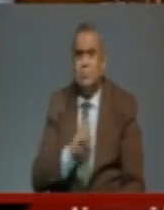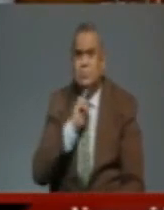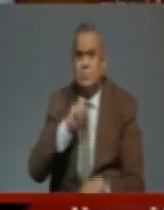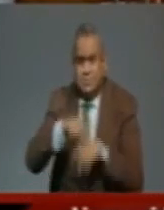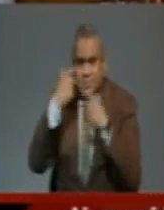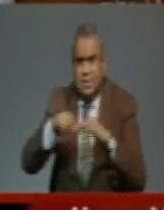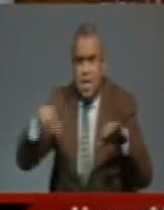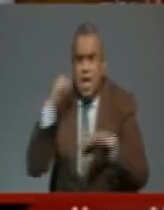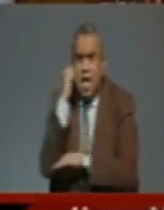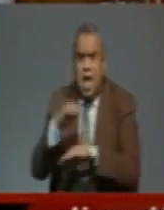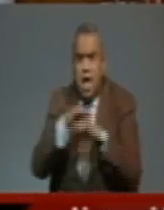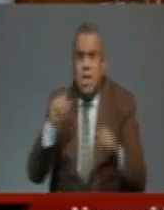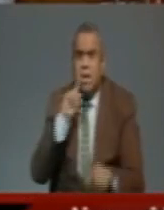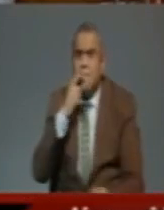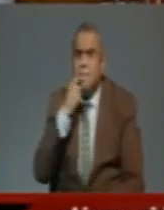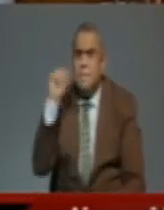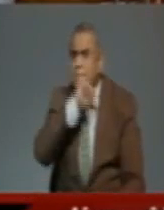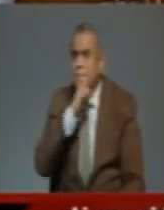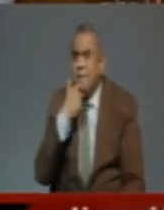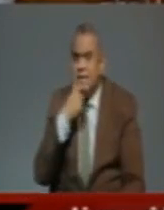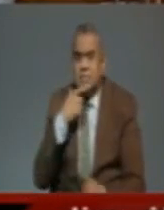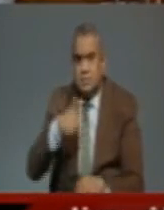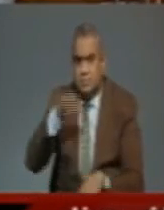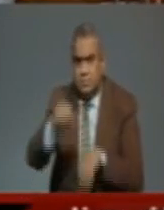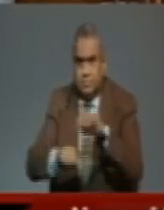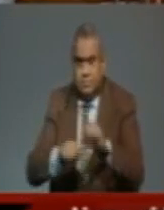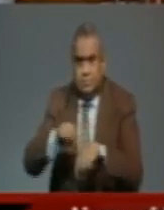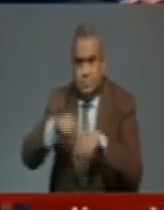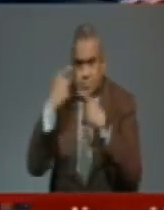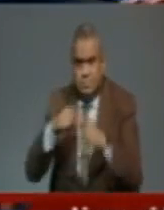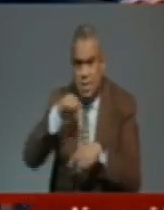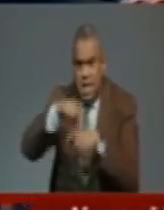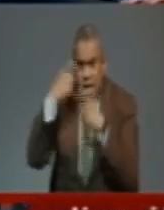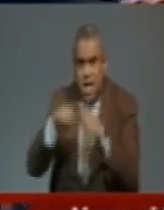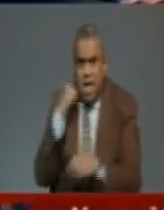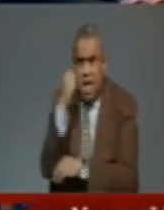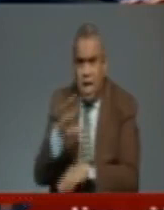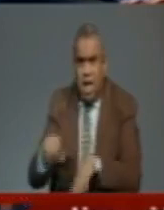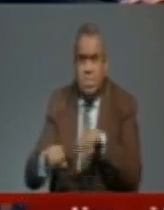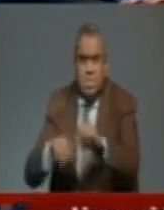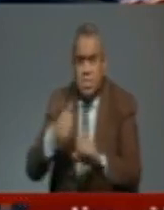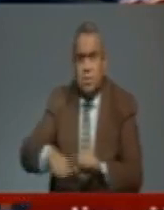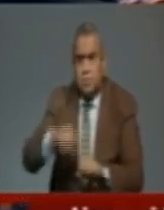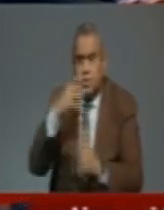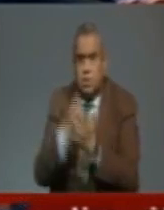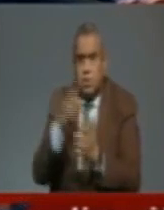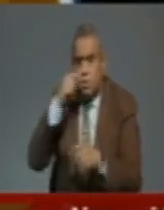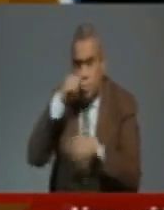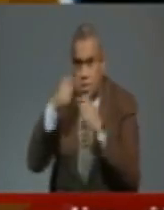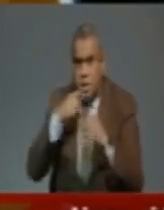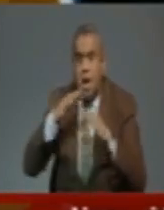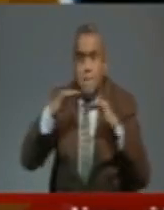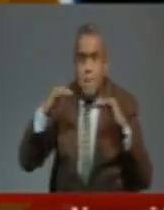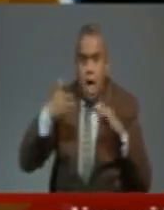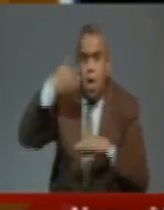اللي كانت موجوده العشوائيه وخدناها فعلا، وخدنا ارض التجاريه الاخشاب، ولكن ما عندناش وسيله اخرى غير ان احنا نردم في البحر. ونعمل طبعا عشان